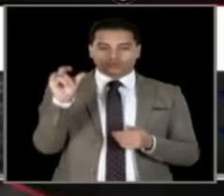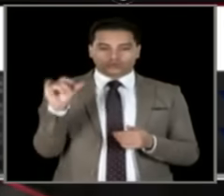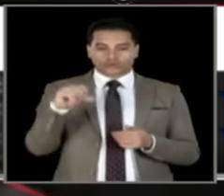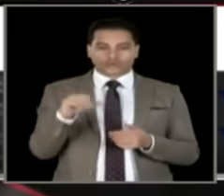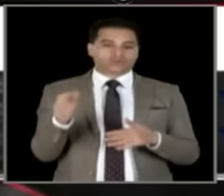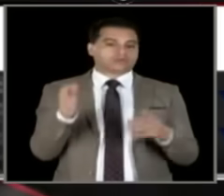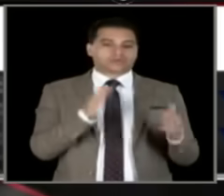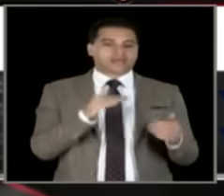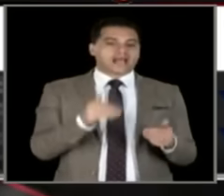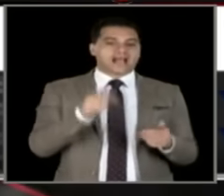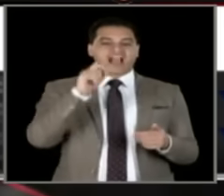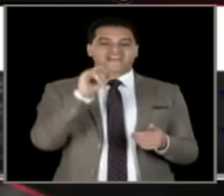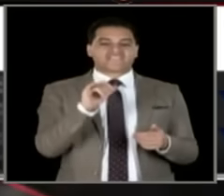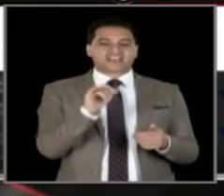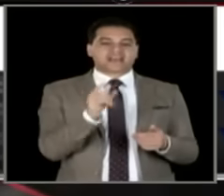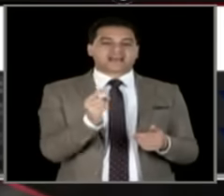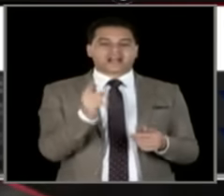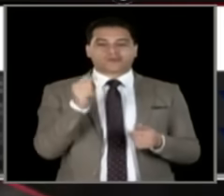خافيير مارياس.